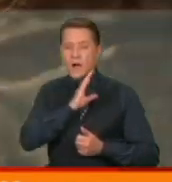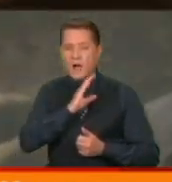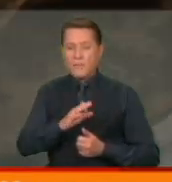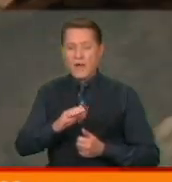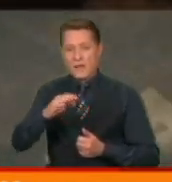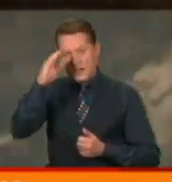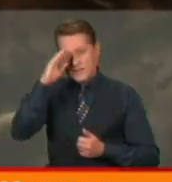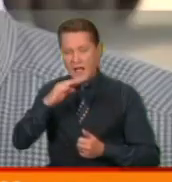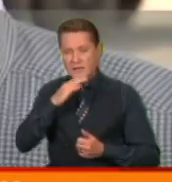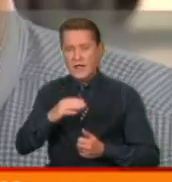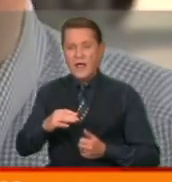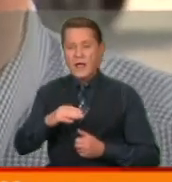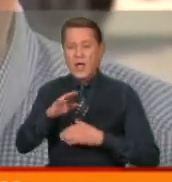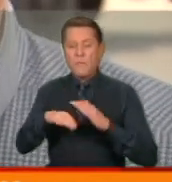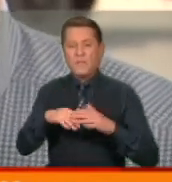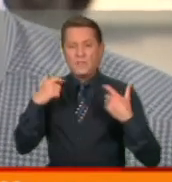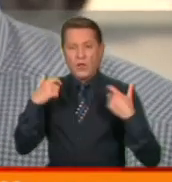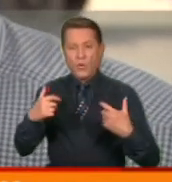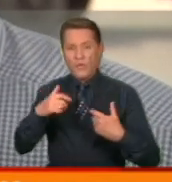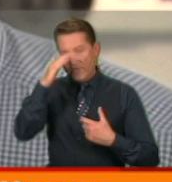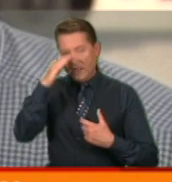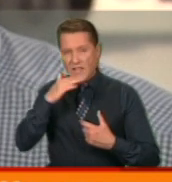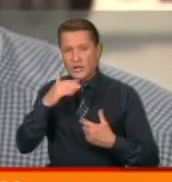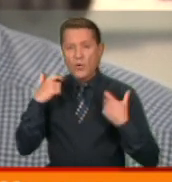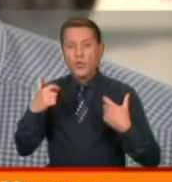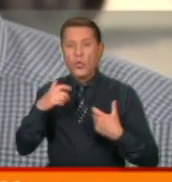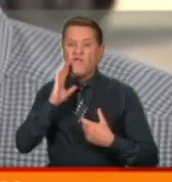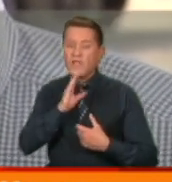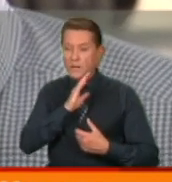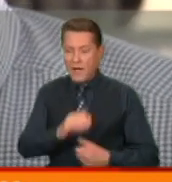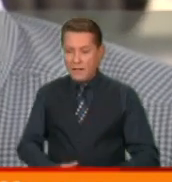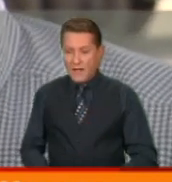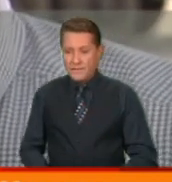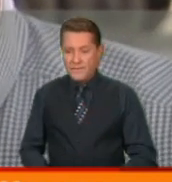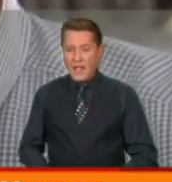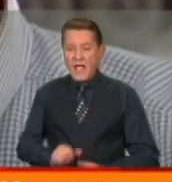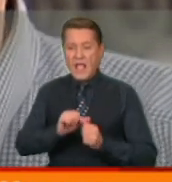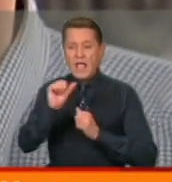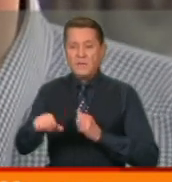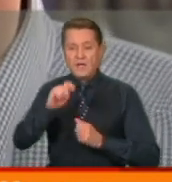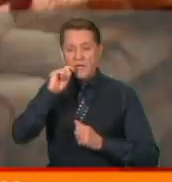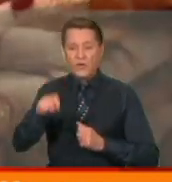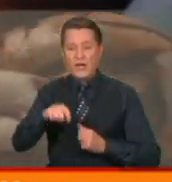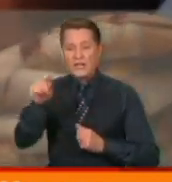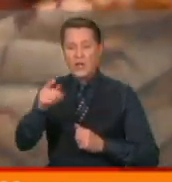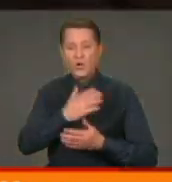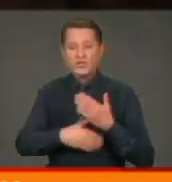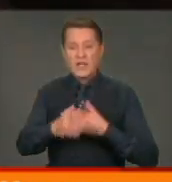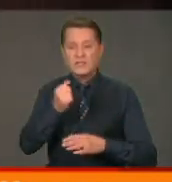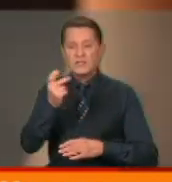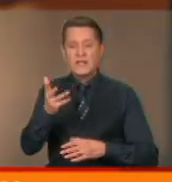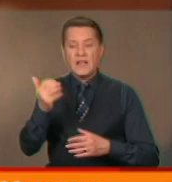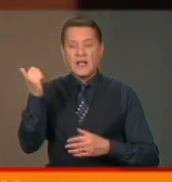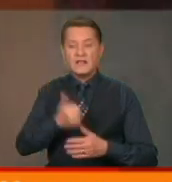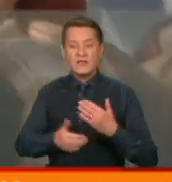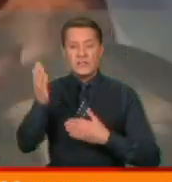Вся родина – військові. Я панічно боявся везти його в Україну. Панічно, тому що іменно в Україні його практично скалічили. Кілька тижнів тому